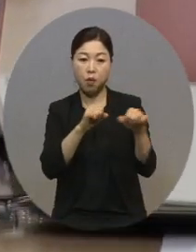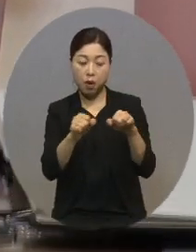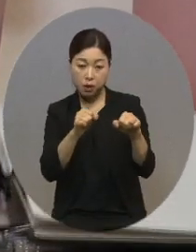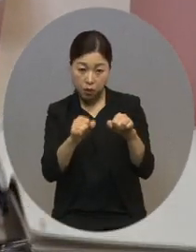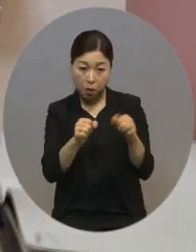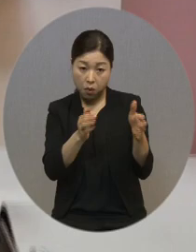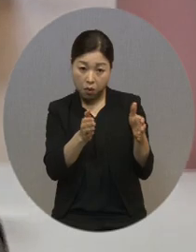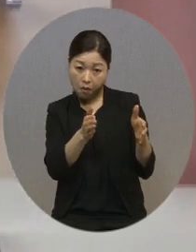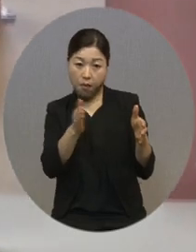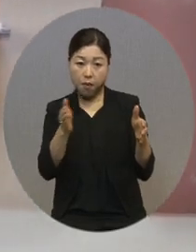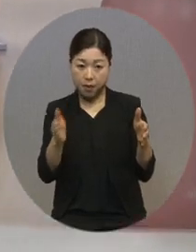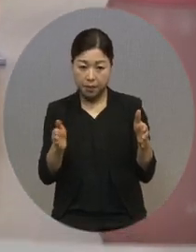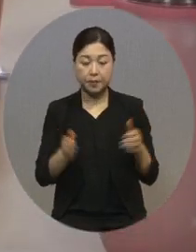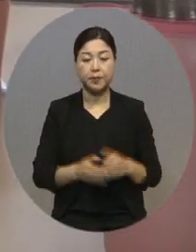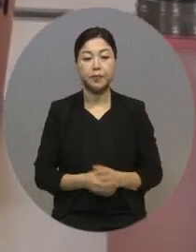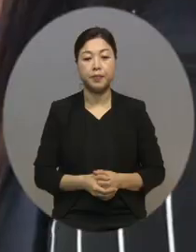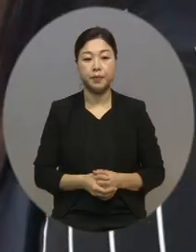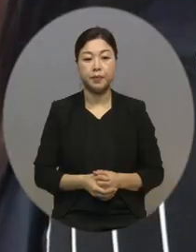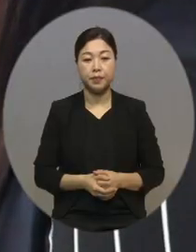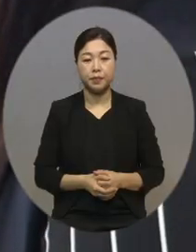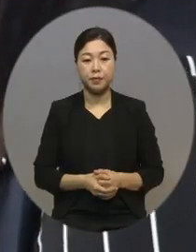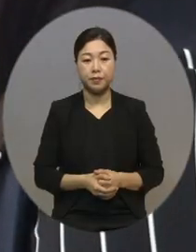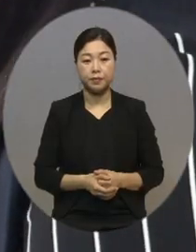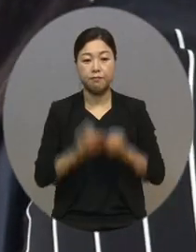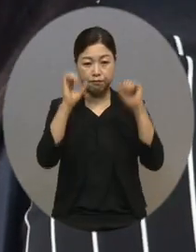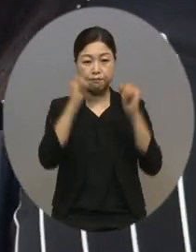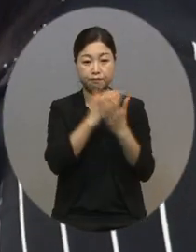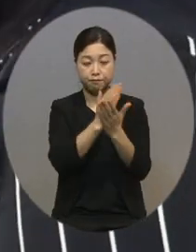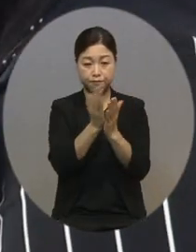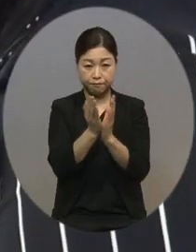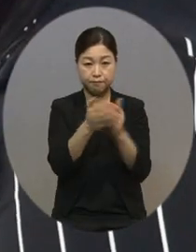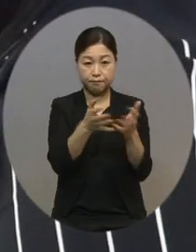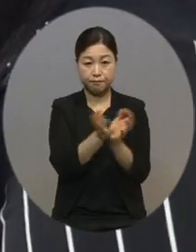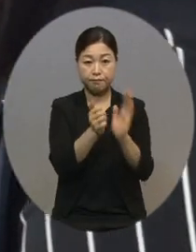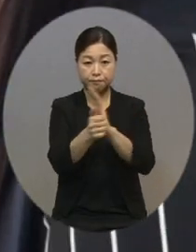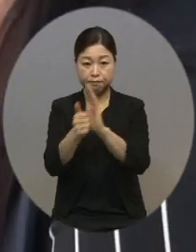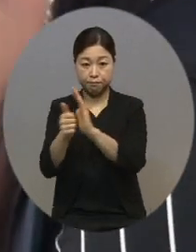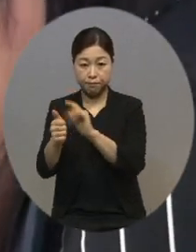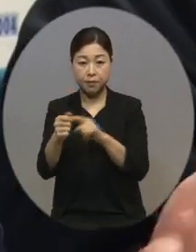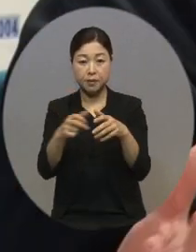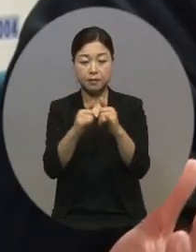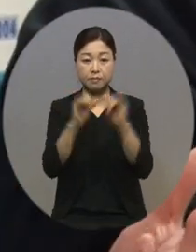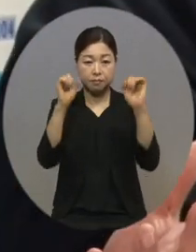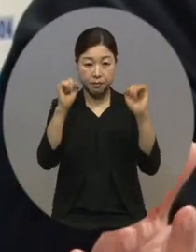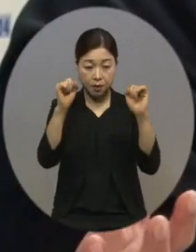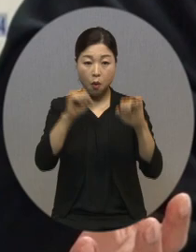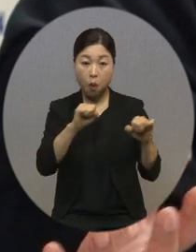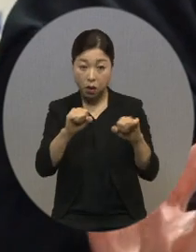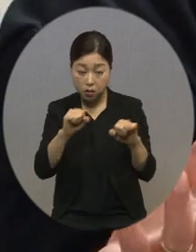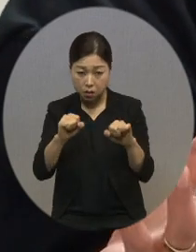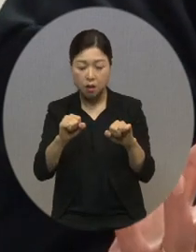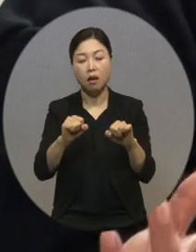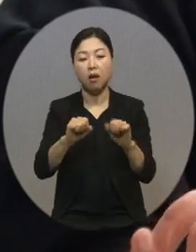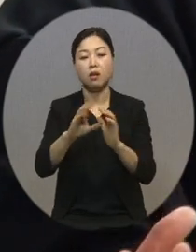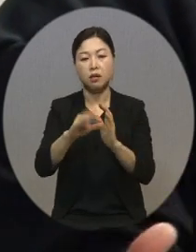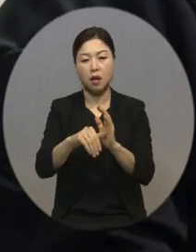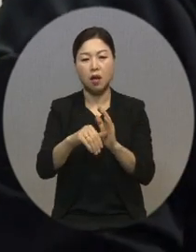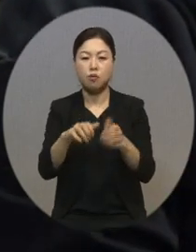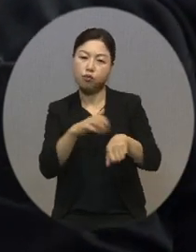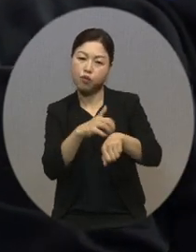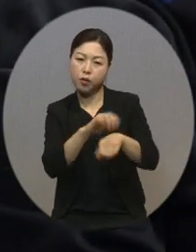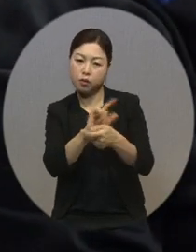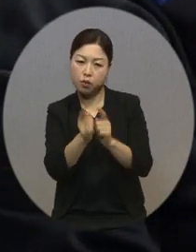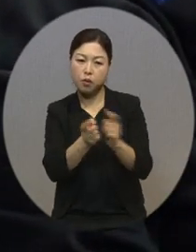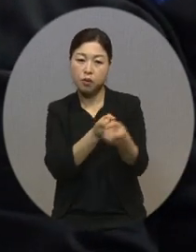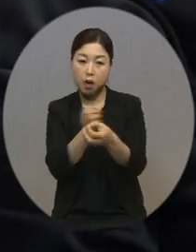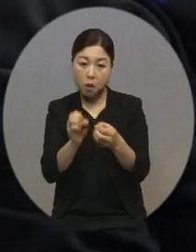범위가 좀더 넓어졌습니다. 각 종목별 단체장들은 장애인 체육 활성화 과정의 애로사항을 서로 나누며